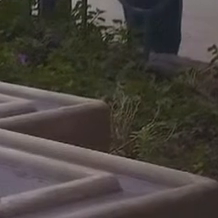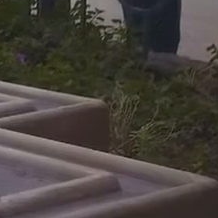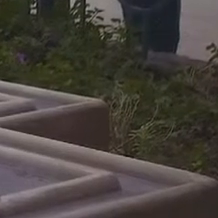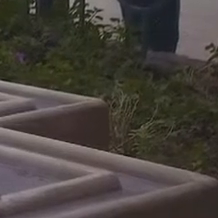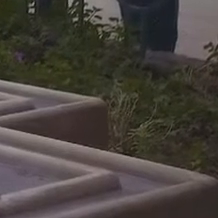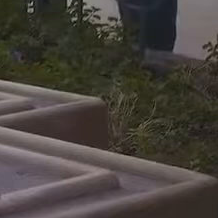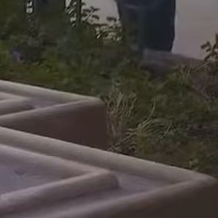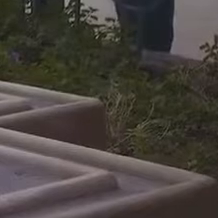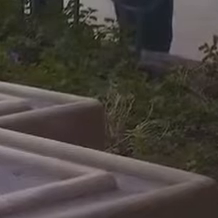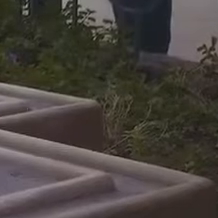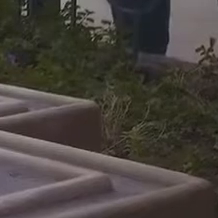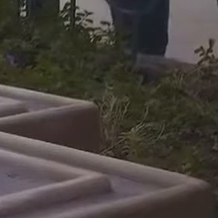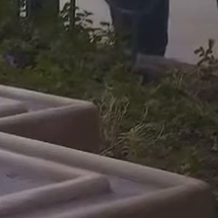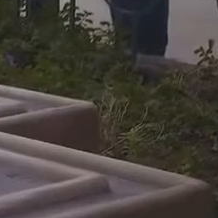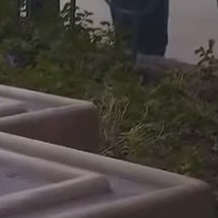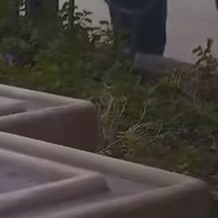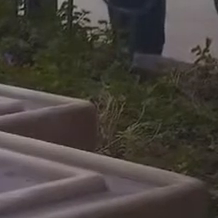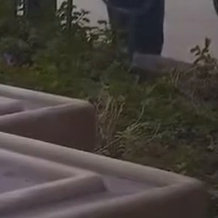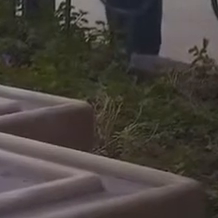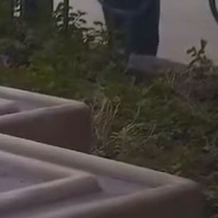مشان يعرفوا إنه الله ما رح يتخلى عنهم